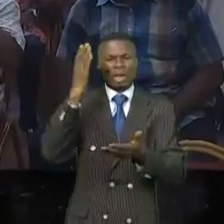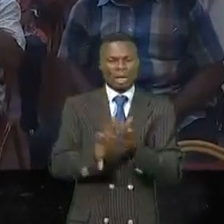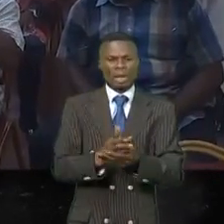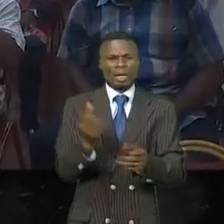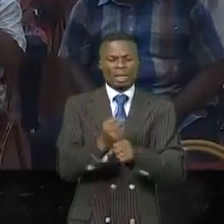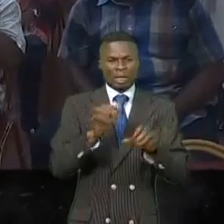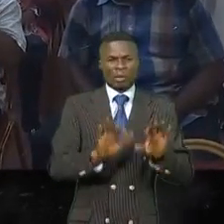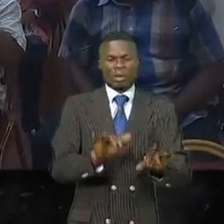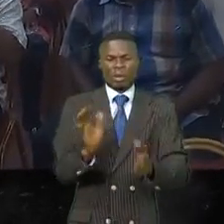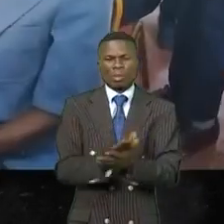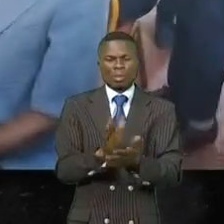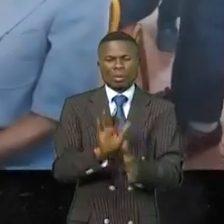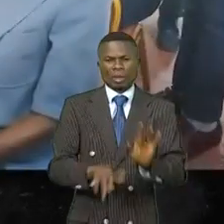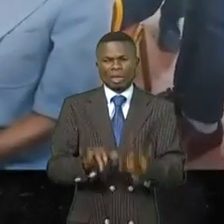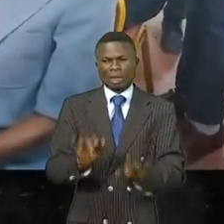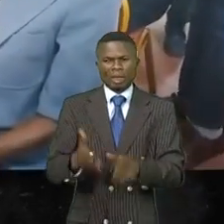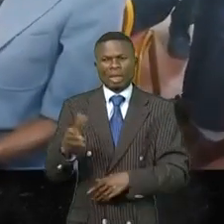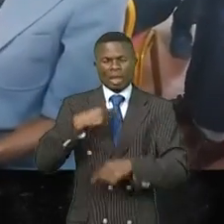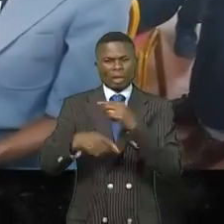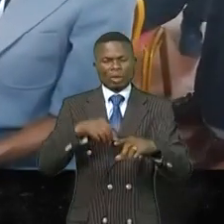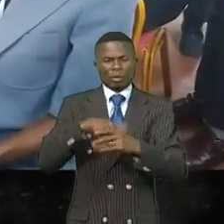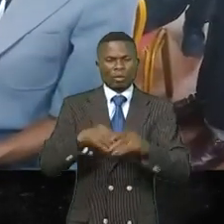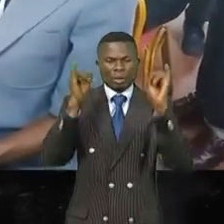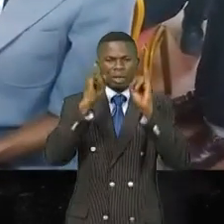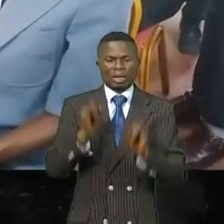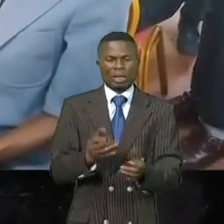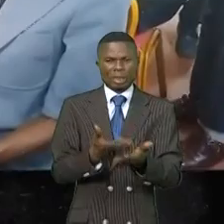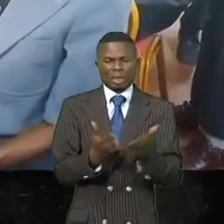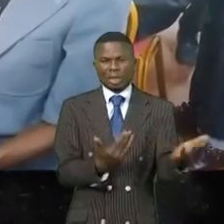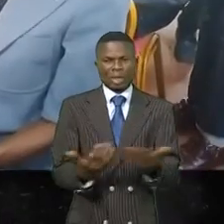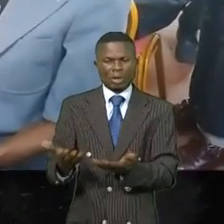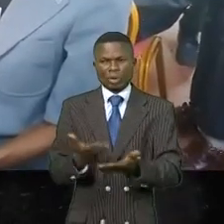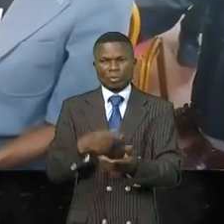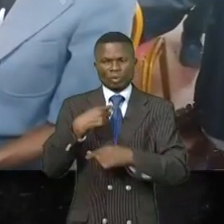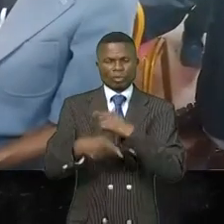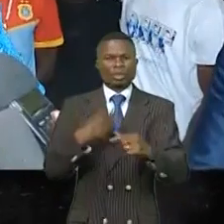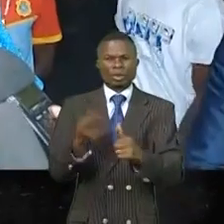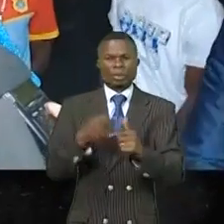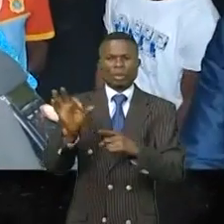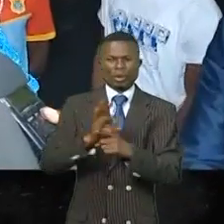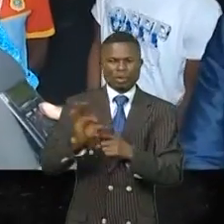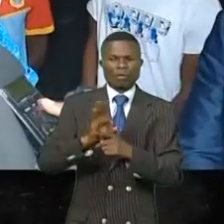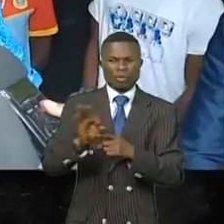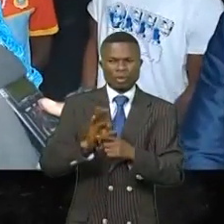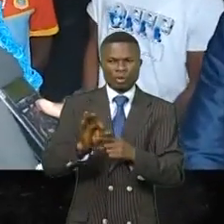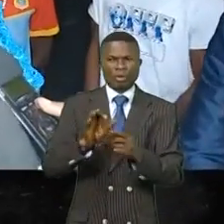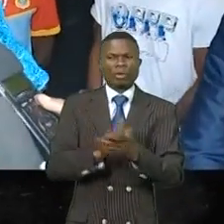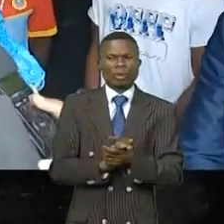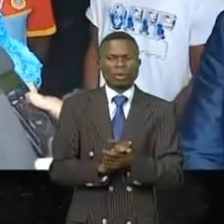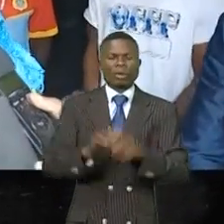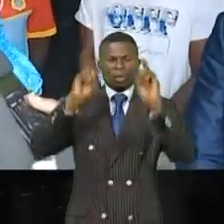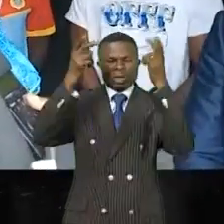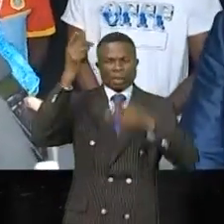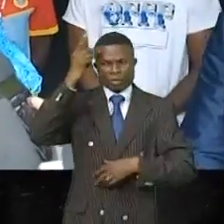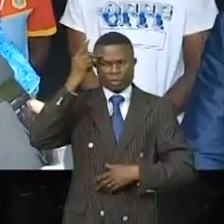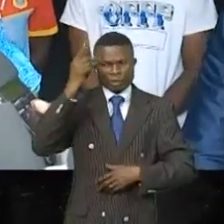avec l'usage des papiers et se lancer vers l'électronique. Nous devons commencer par l'établir. Le gouverneur de la ville a un